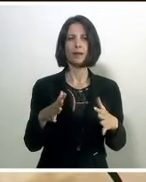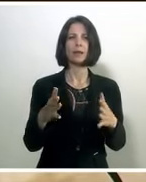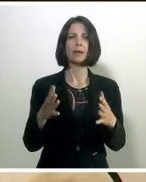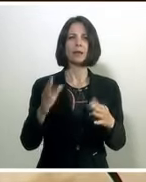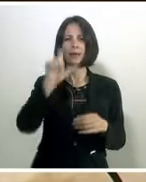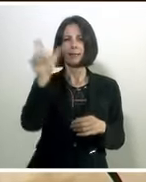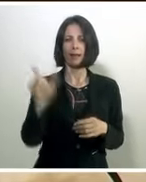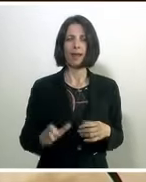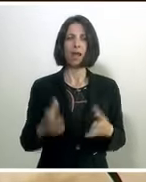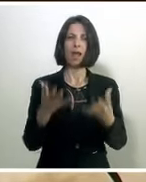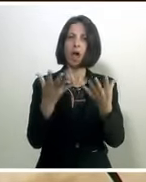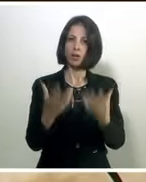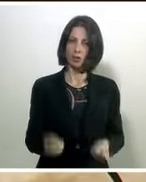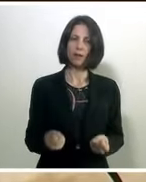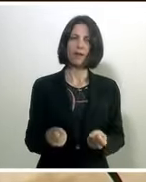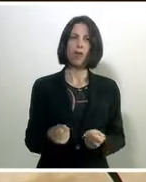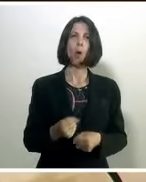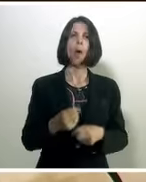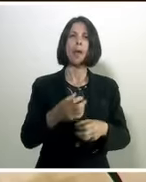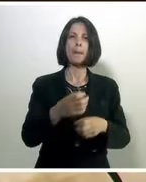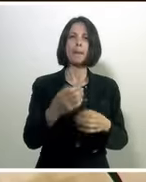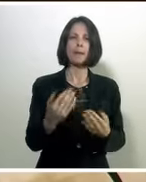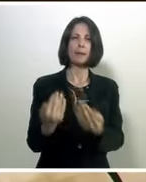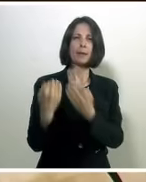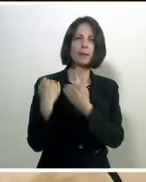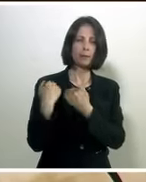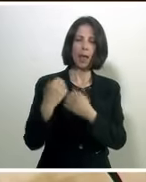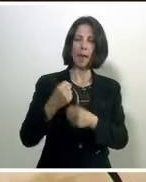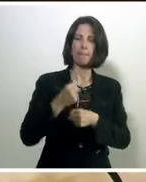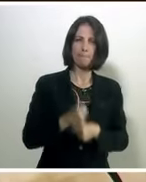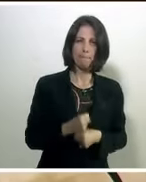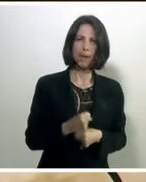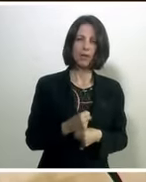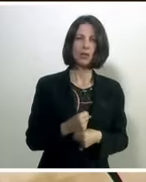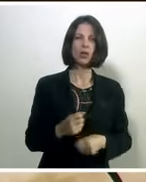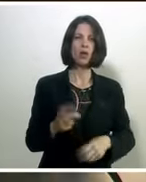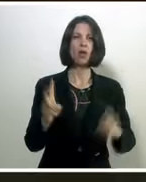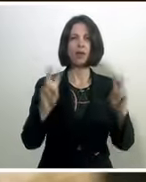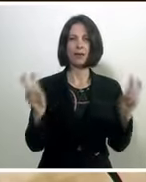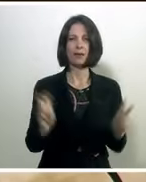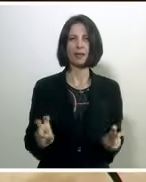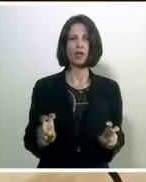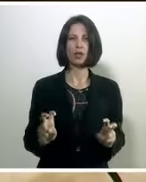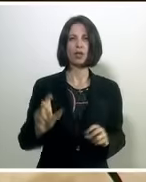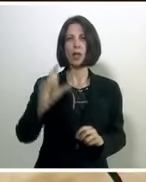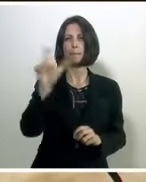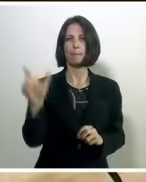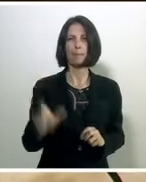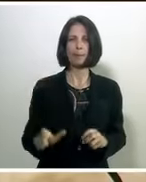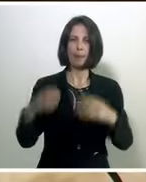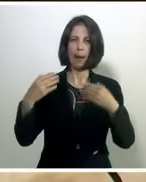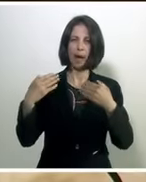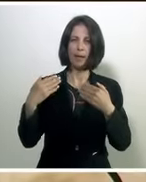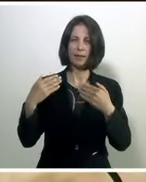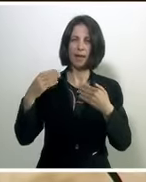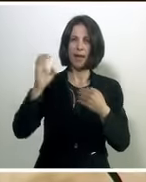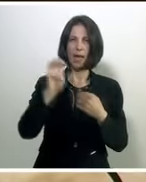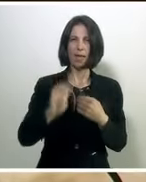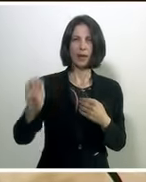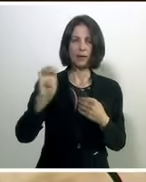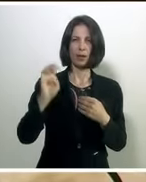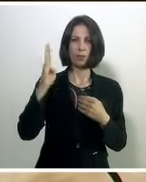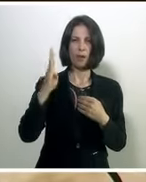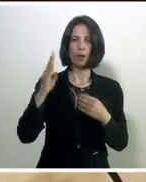formid per una vera unità delle energie migliori del paese per l'unità delle grandi tradizioni politiche e